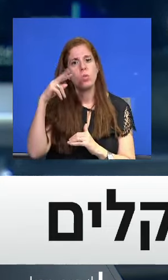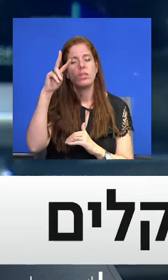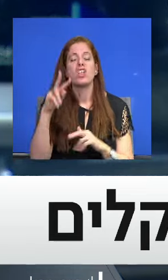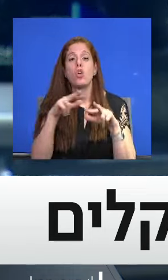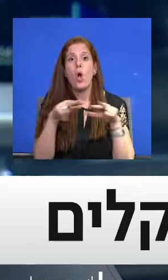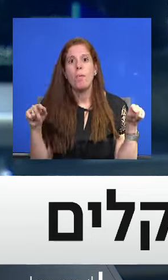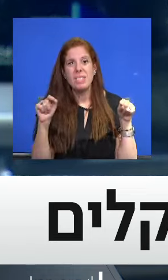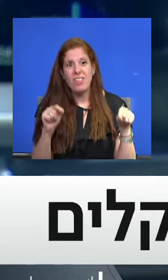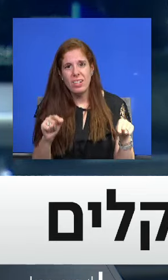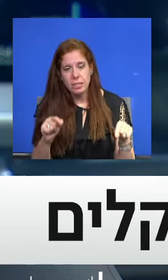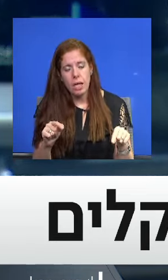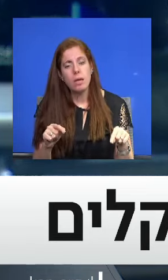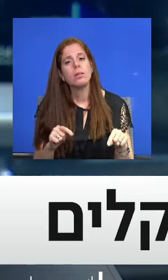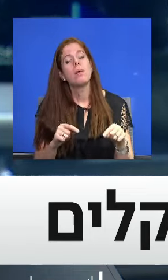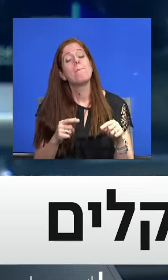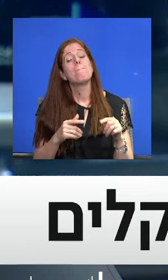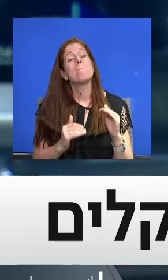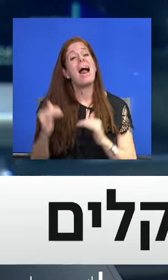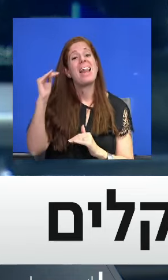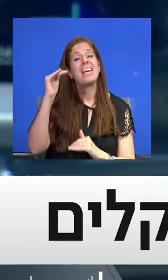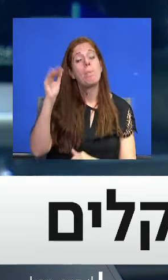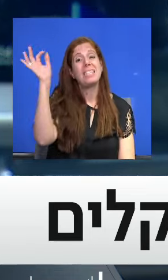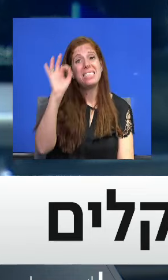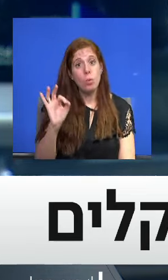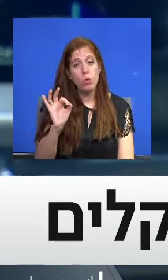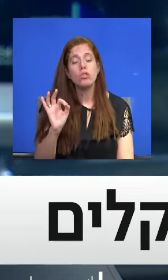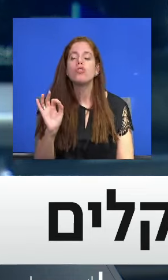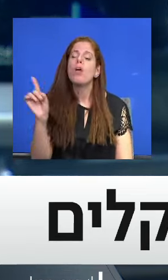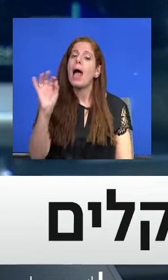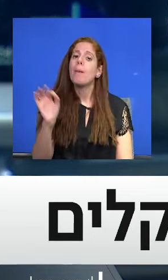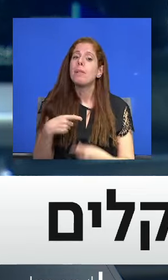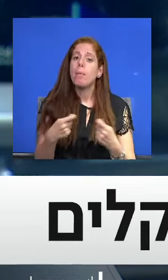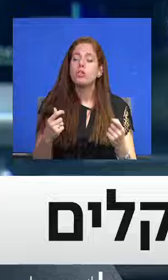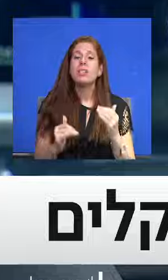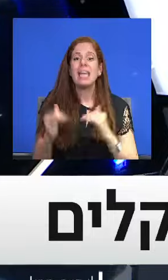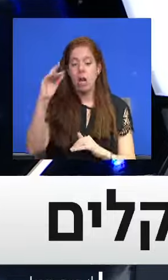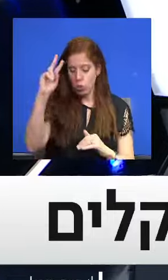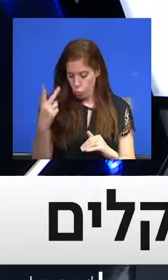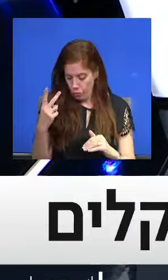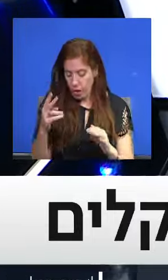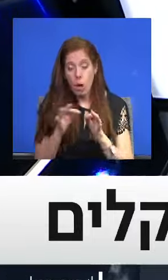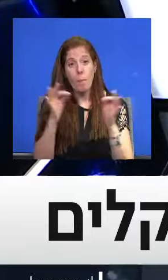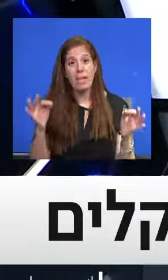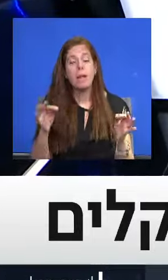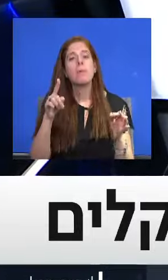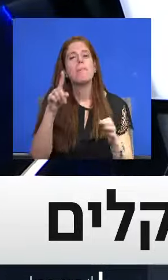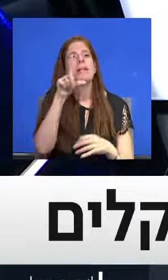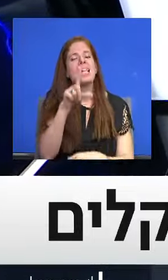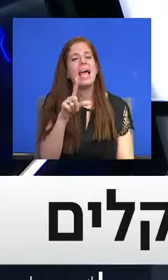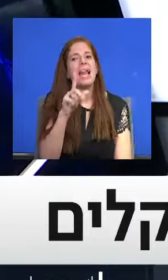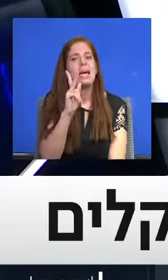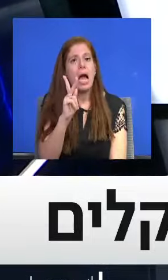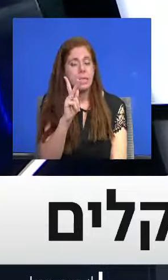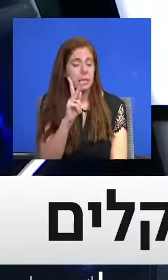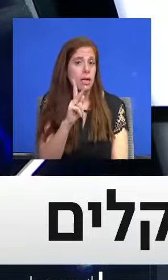הזה מעלה גם את הסיכוי שהריבית במשק תעלה פעם נוספת. אנחנו פותחים איתך, ליאל קייזר, ראש התחום הכלכלי, עם